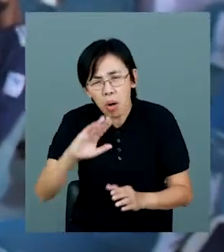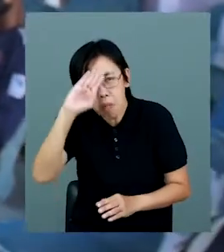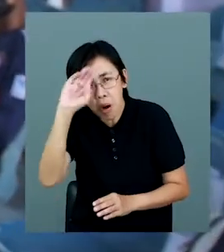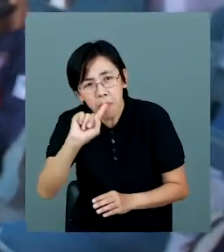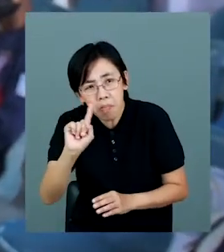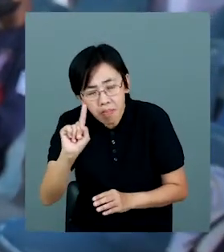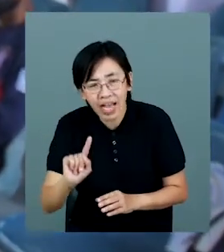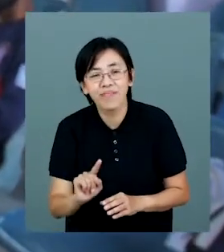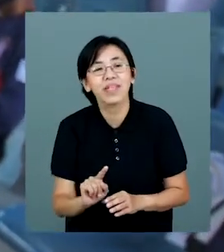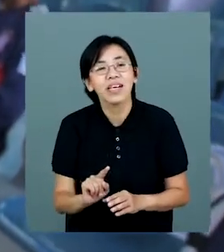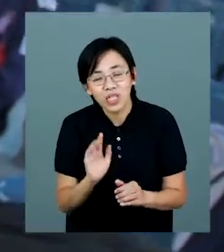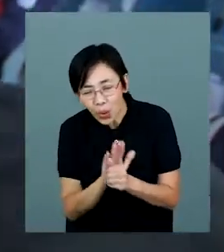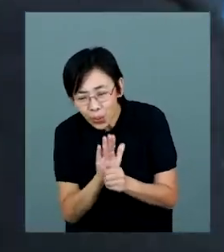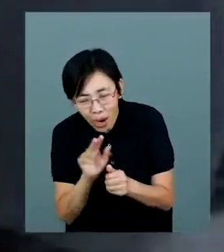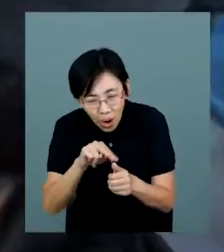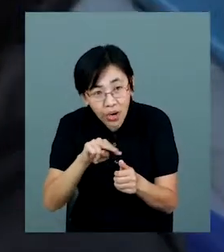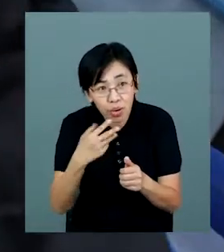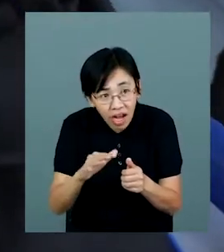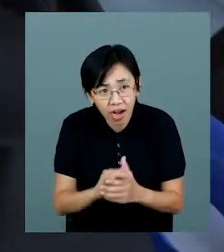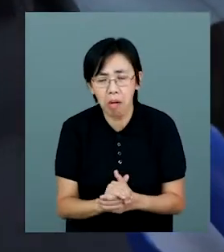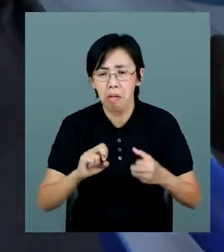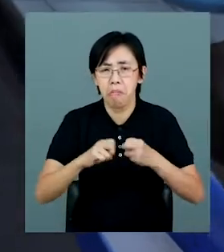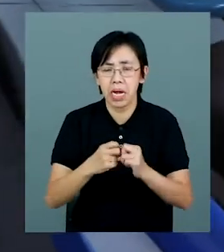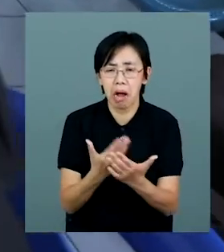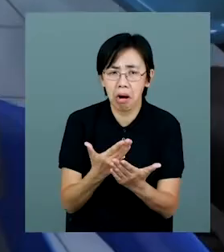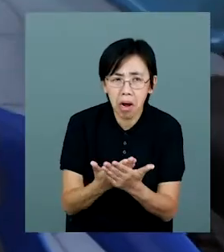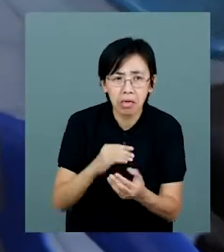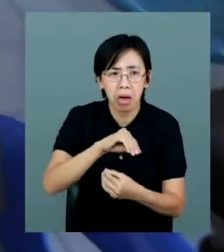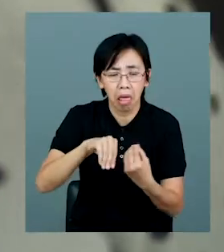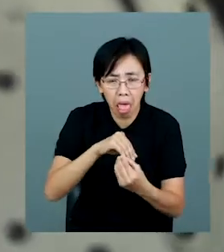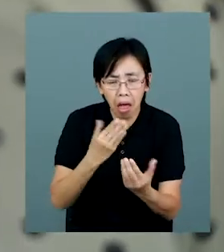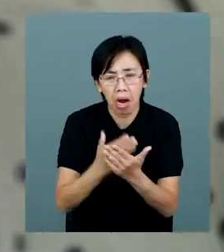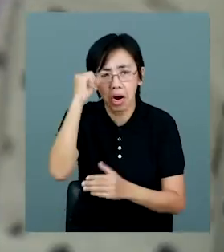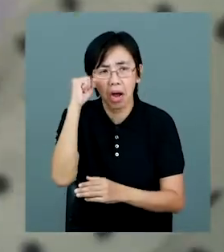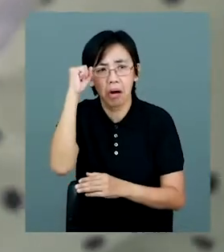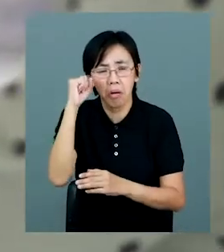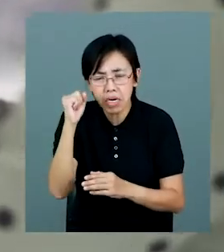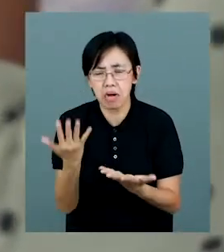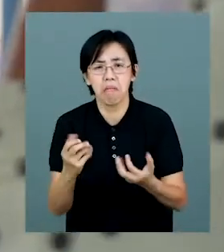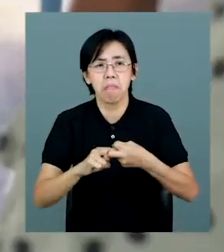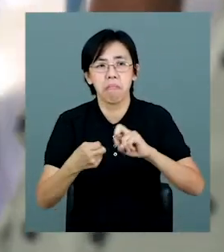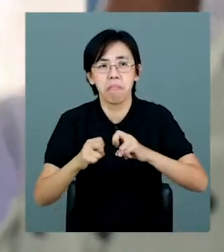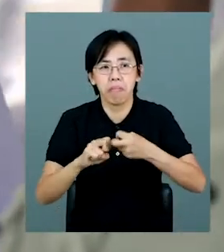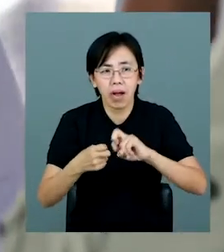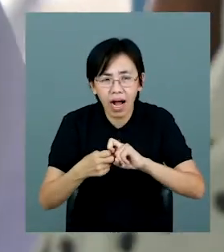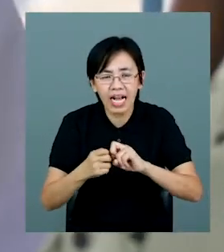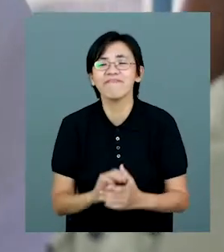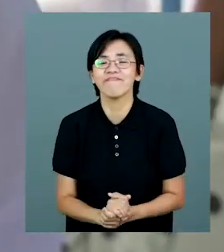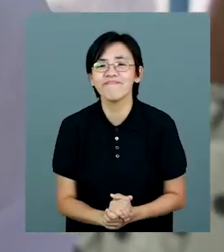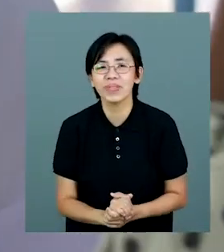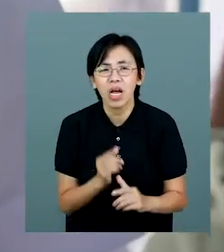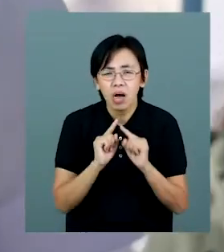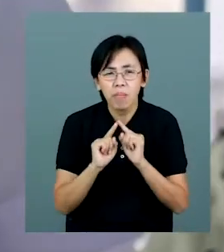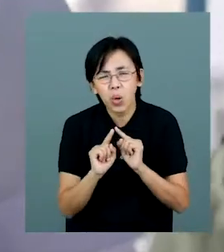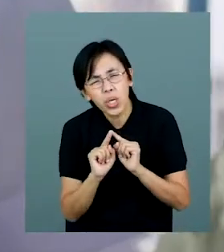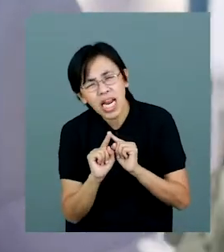ก็จะไม่ได้ดูในแง่ของทางกายอย่างเดียวในแง่ของไข้ที่มีปัญหาด้านเศรษฐกิจหรือในเรื่องของค่าเดินทางอะไรอย่างเงี้ยค่ะคือเขาก็